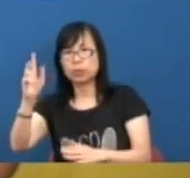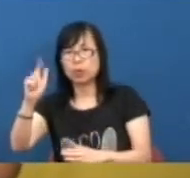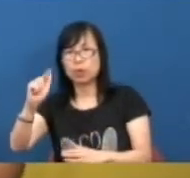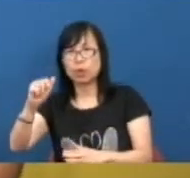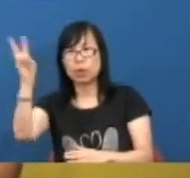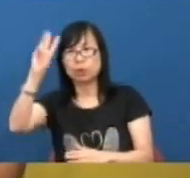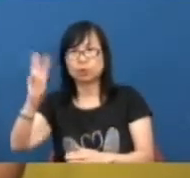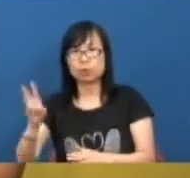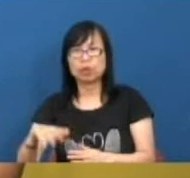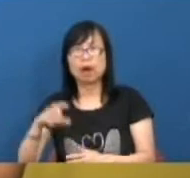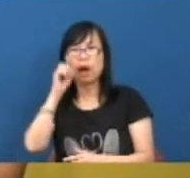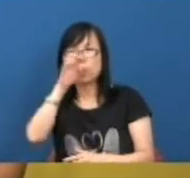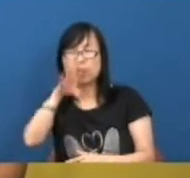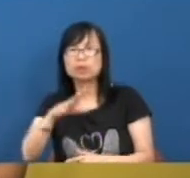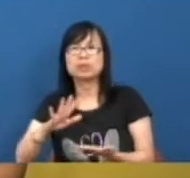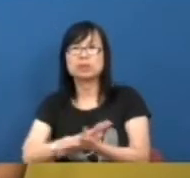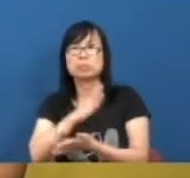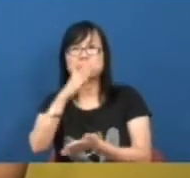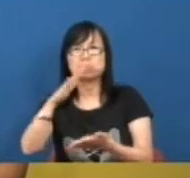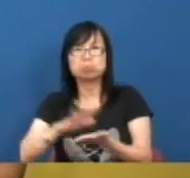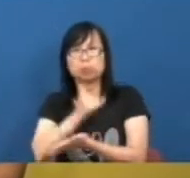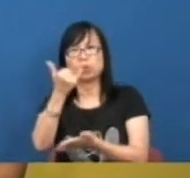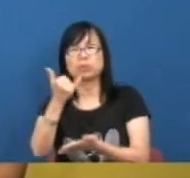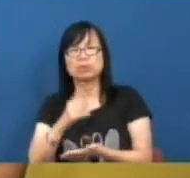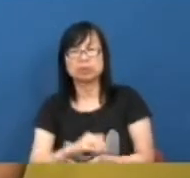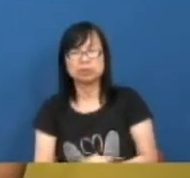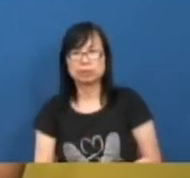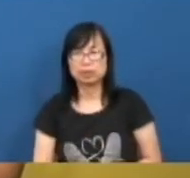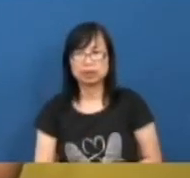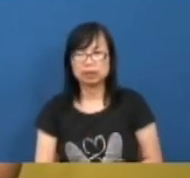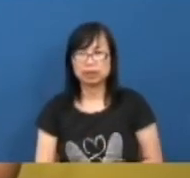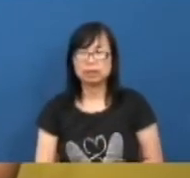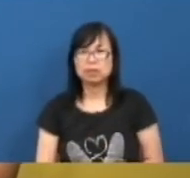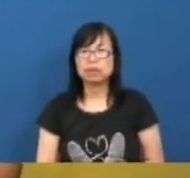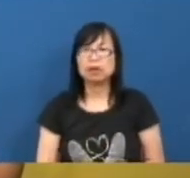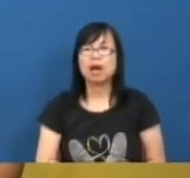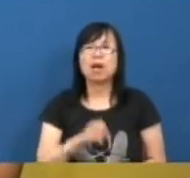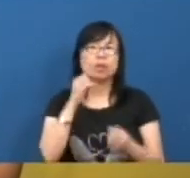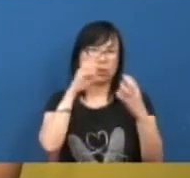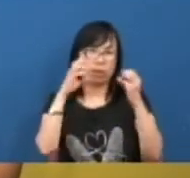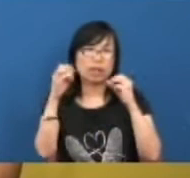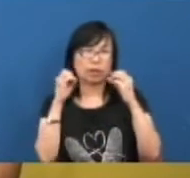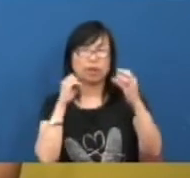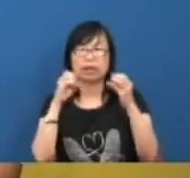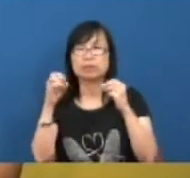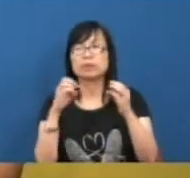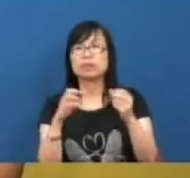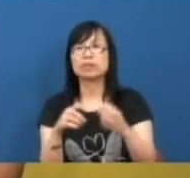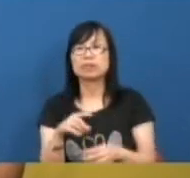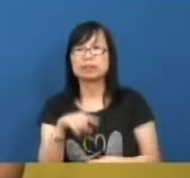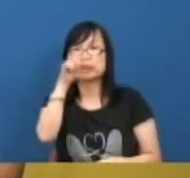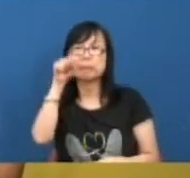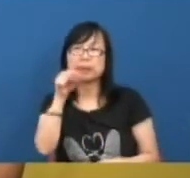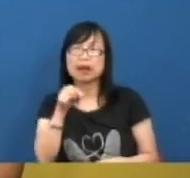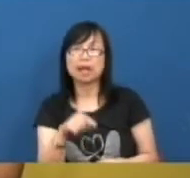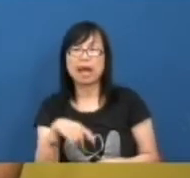咧，都五六年喎。 係啊， 係咪啊？即係都係。討論探討一下嘅啫、 啊、 究竟下一屆